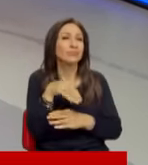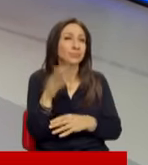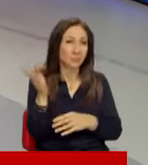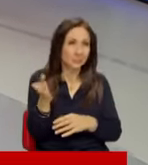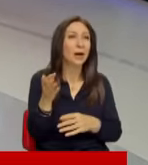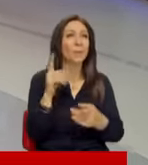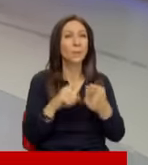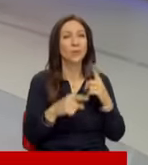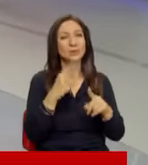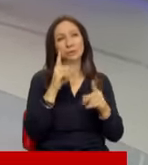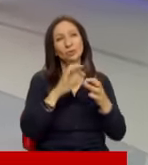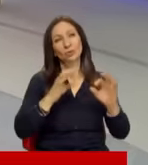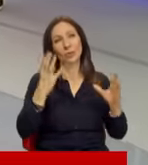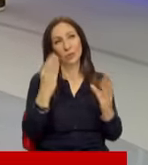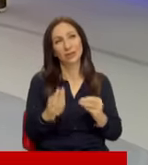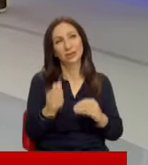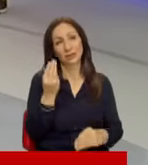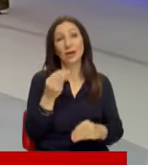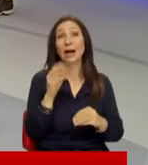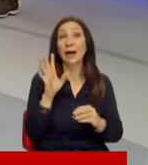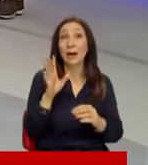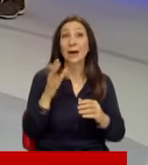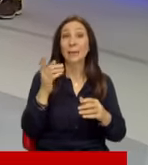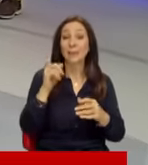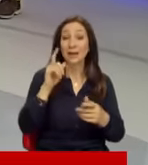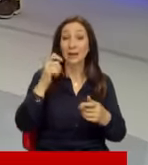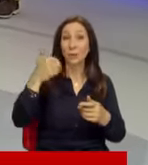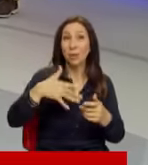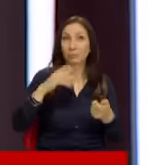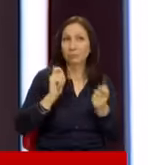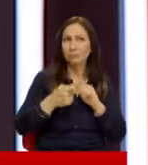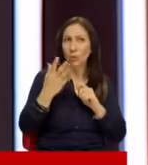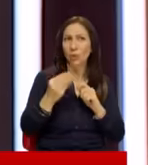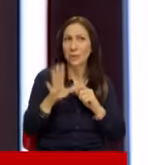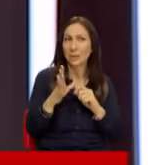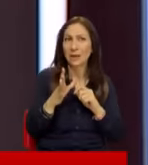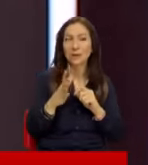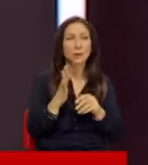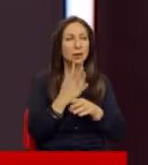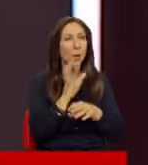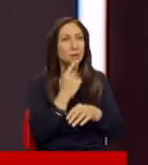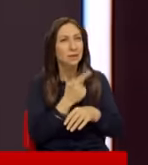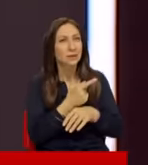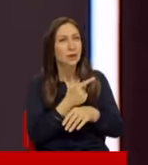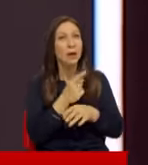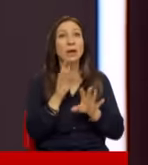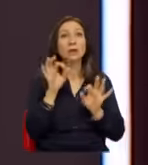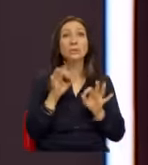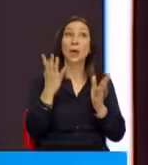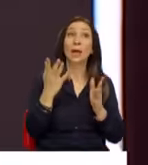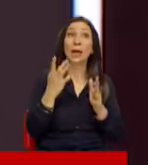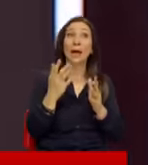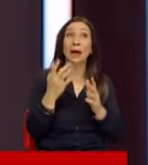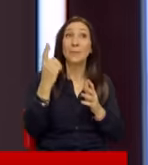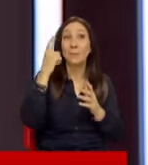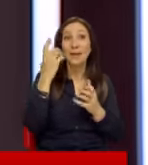ama siyaseten kurulmuş bir cümle olarak karşımıza çıkıyor bir neticede. Bir kabine revizyonu olur mu İlker? Neden öyle dedin? He? Ya dün... Şimdi o zaman kurisi